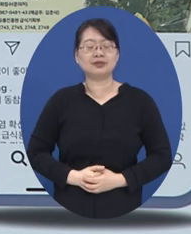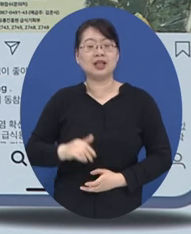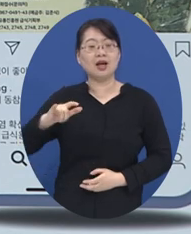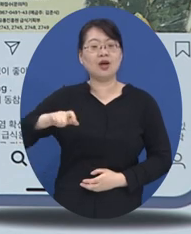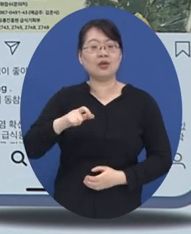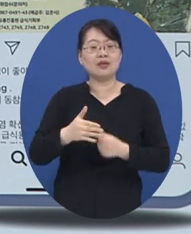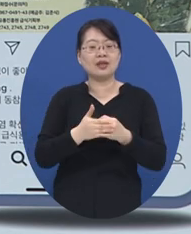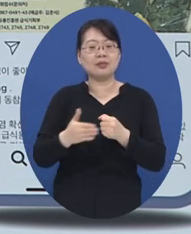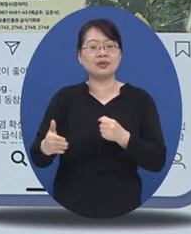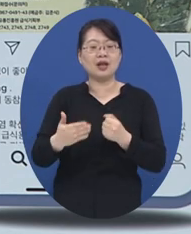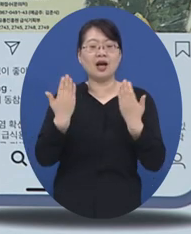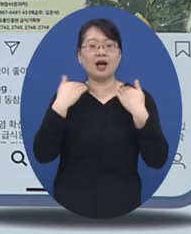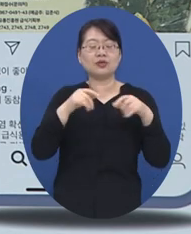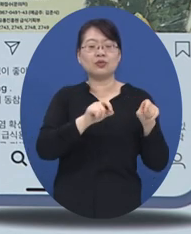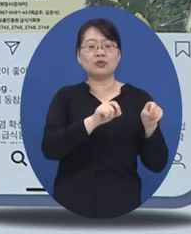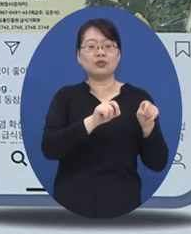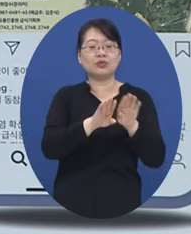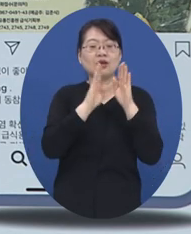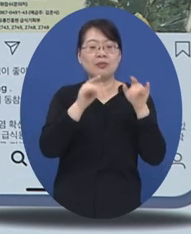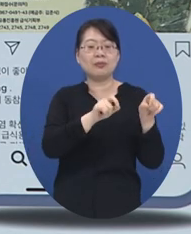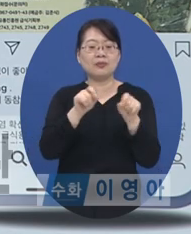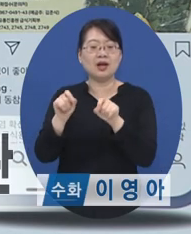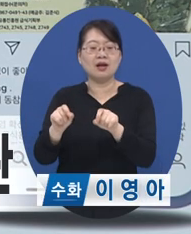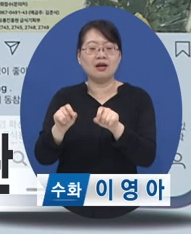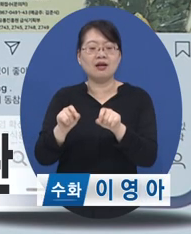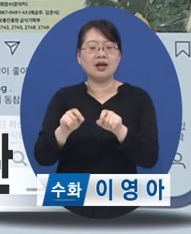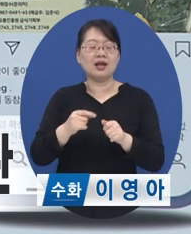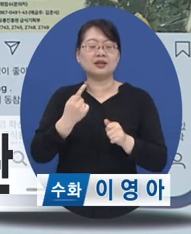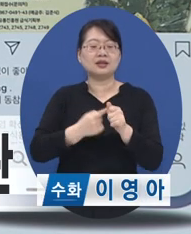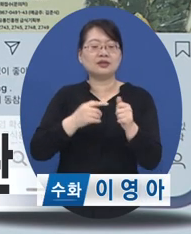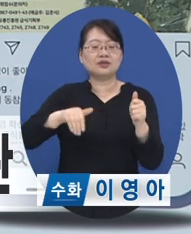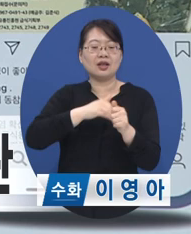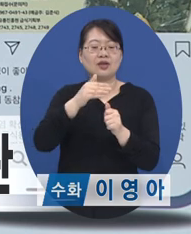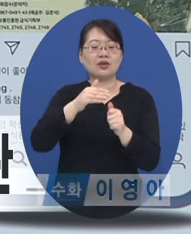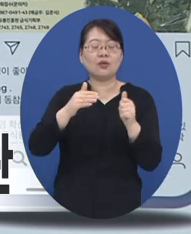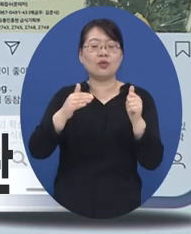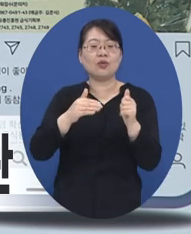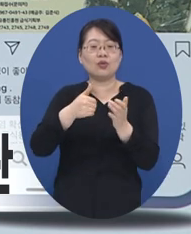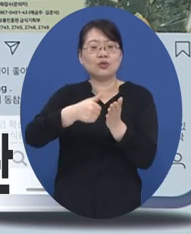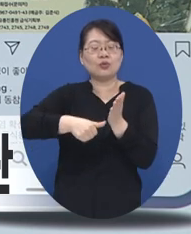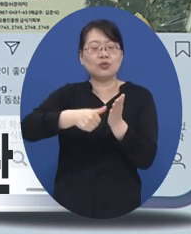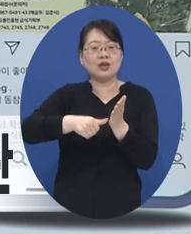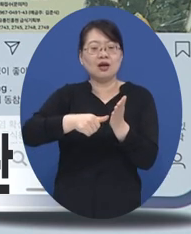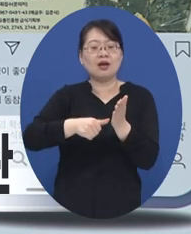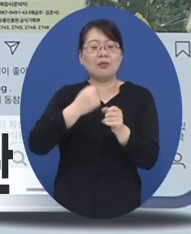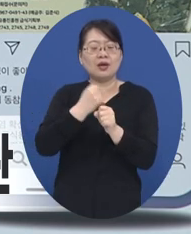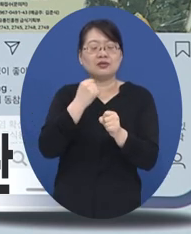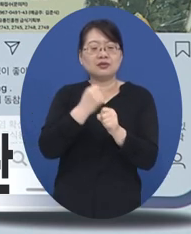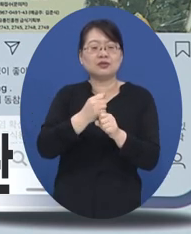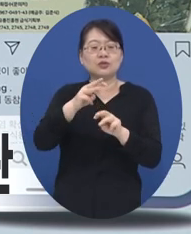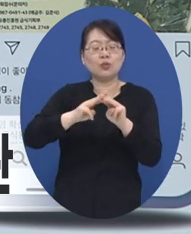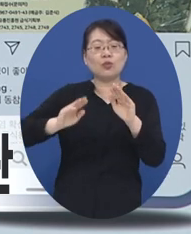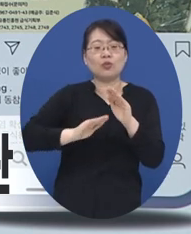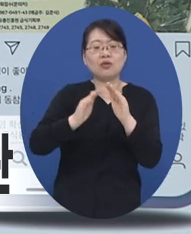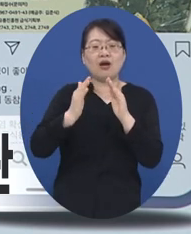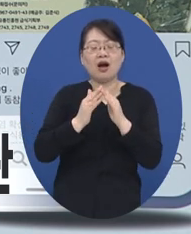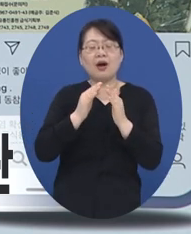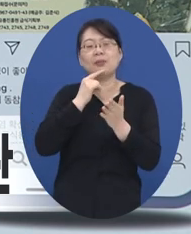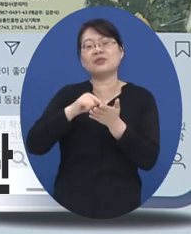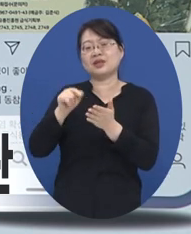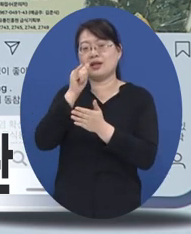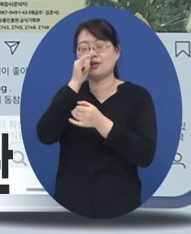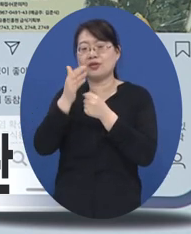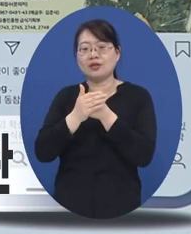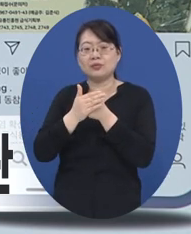코로 날 구로 계약이 미뤄지면서 급식용 친환경 농산물을 생산하는 농가 들도 애를 태우고 있습니다 이런 피해